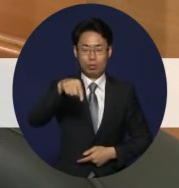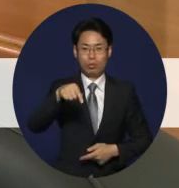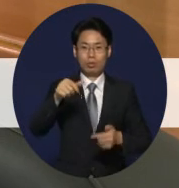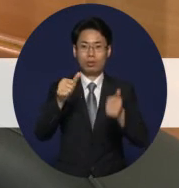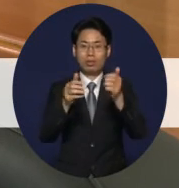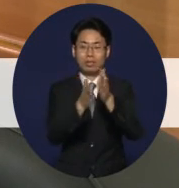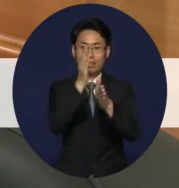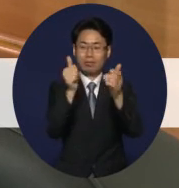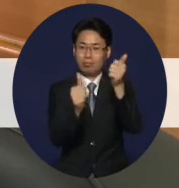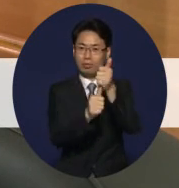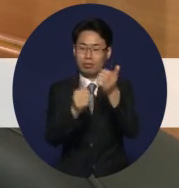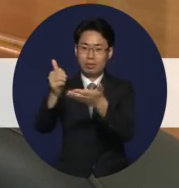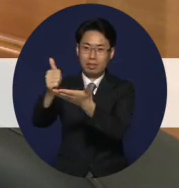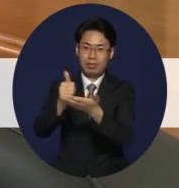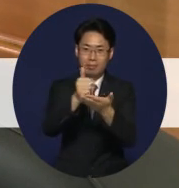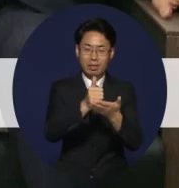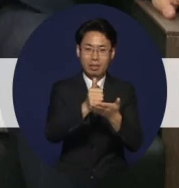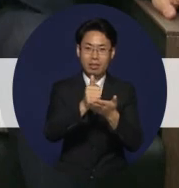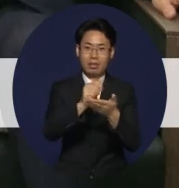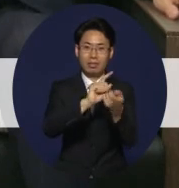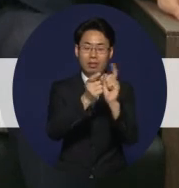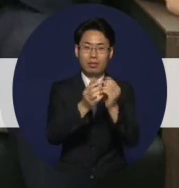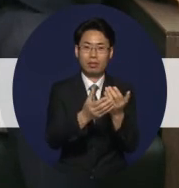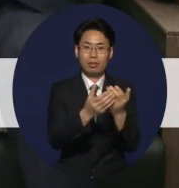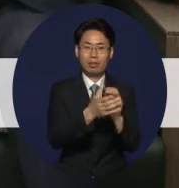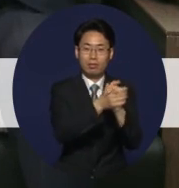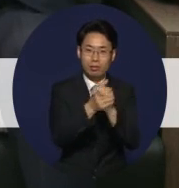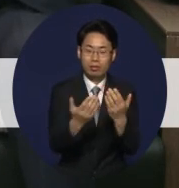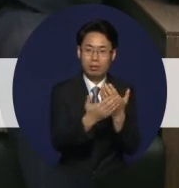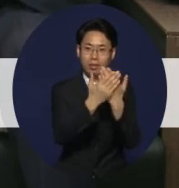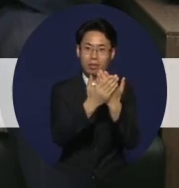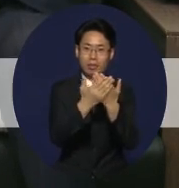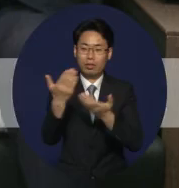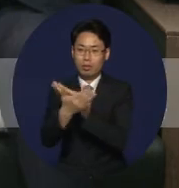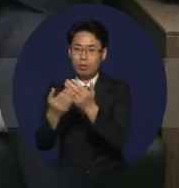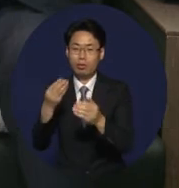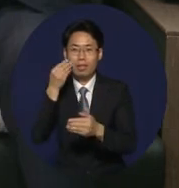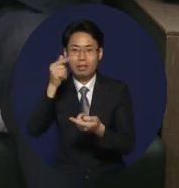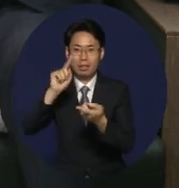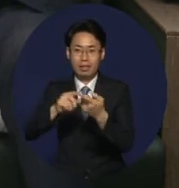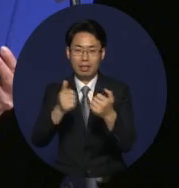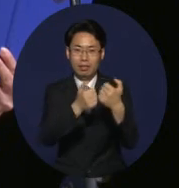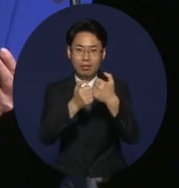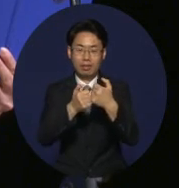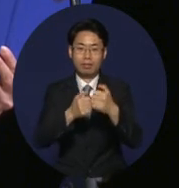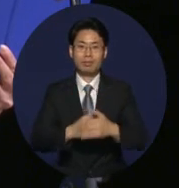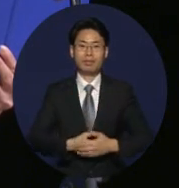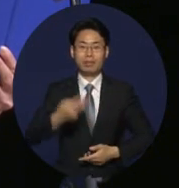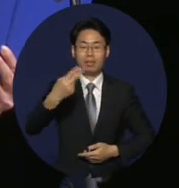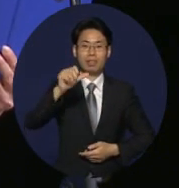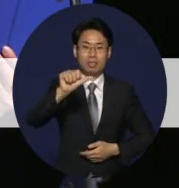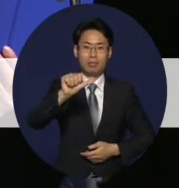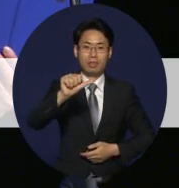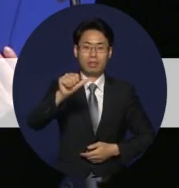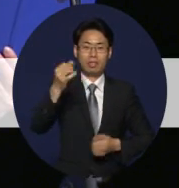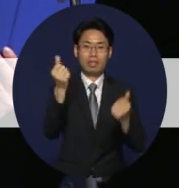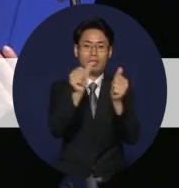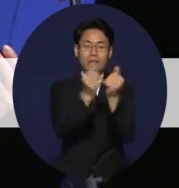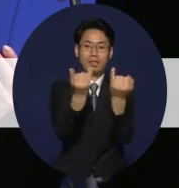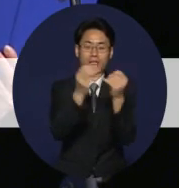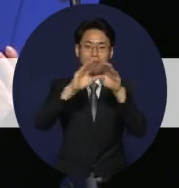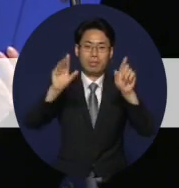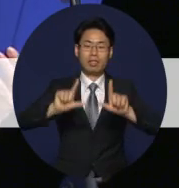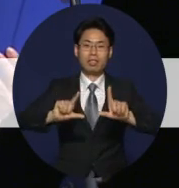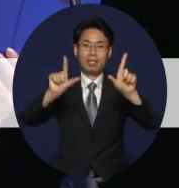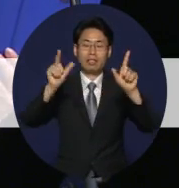맞아 포항과 란저우시 간 우호 증진과 상호 교류 활성화에 대해 논의했습니다. 2015년 양성평등의